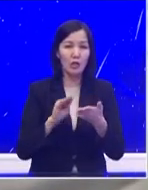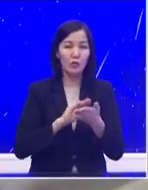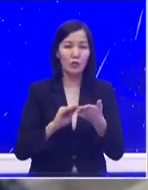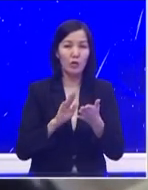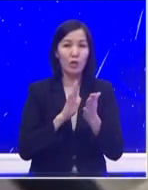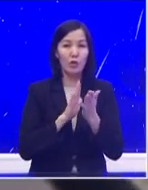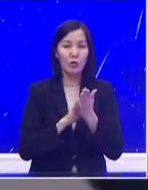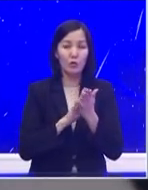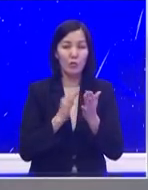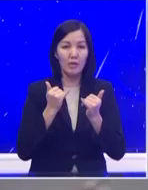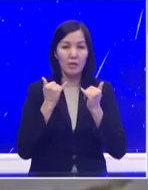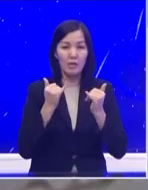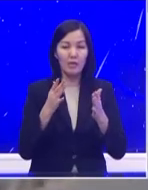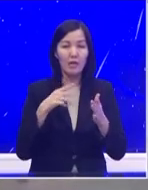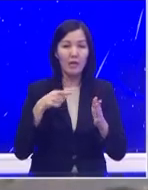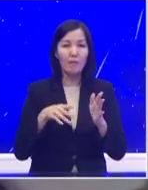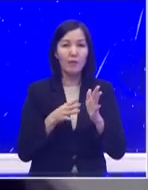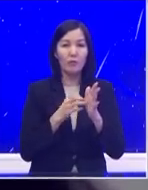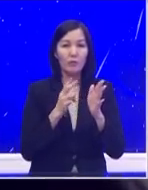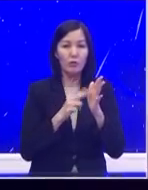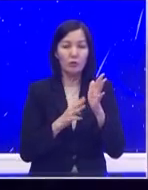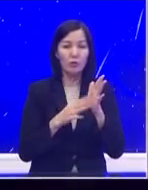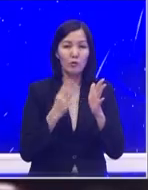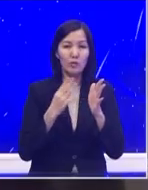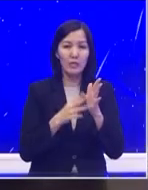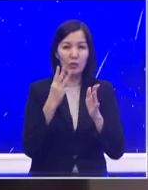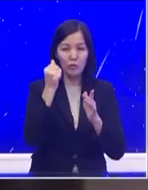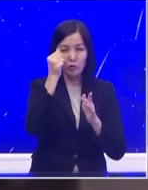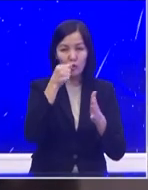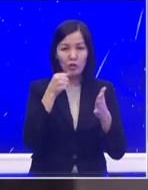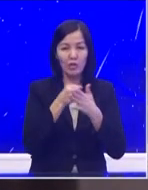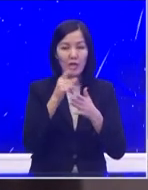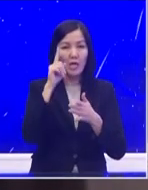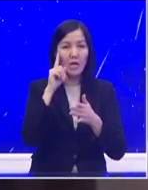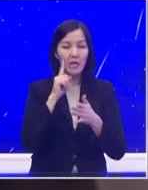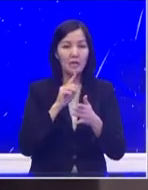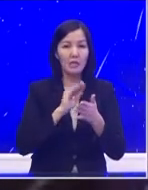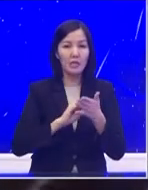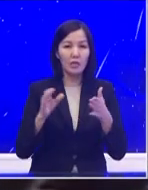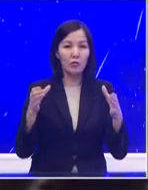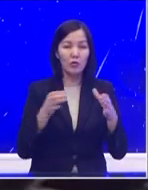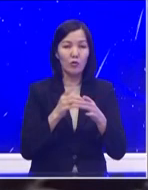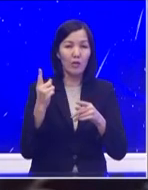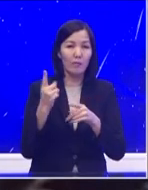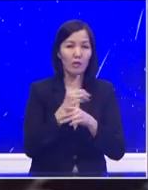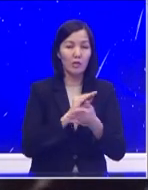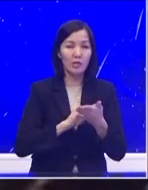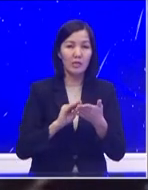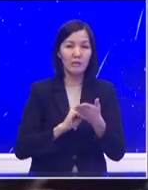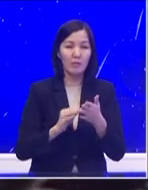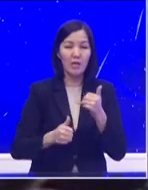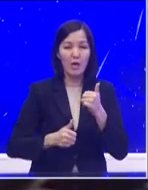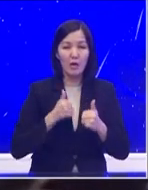болады. 1979 жылдан 1983 жылға дейін Қазақстан жазушылар одағының бірінші хатшысы қызметін